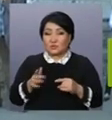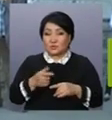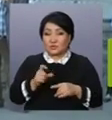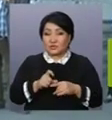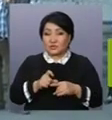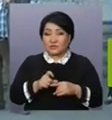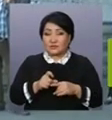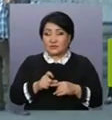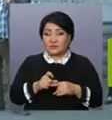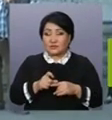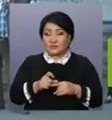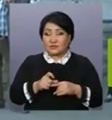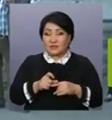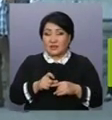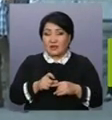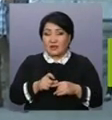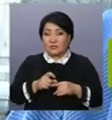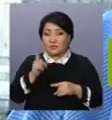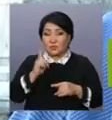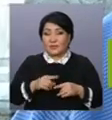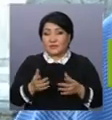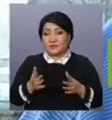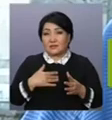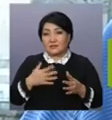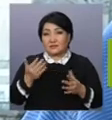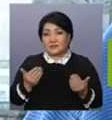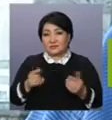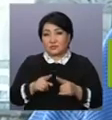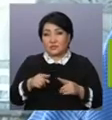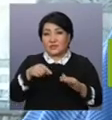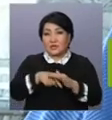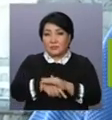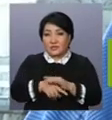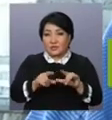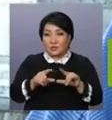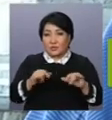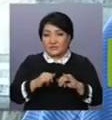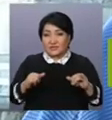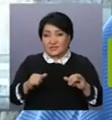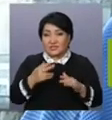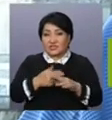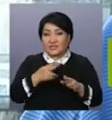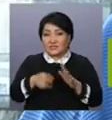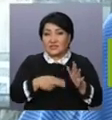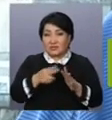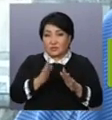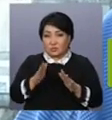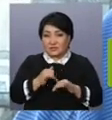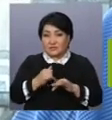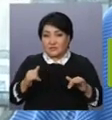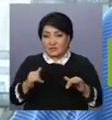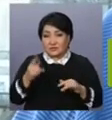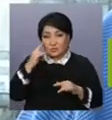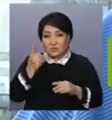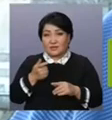комфортно добираться, ездить, тем более на электричке. А сейчас вот то, что у нас и метро развивается, и железная дорога будет развиваться, я думаю, то это будет только хорошо.